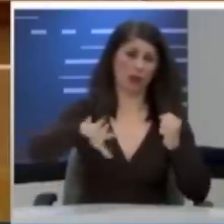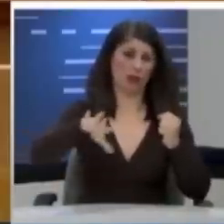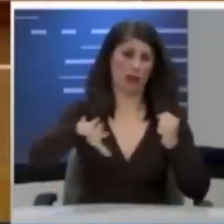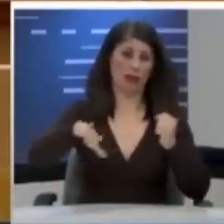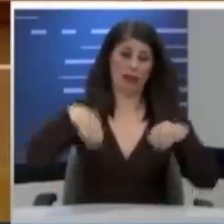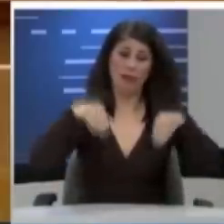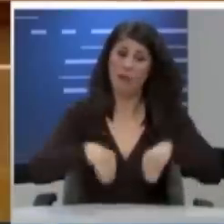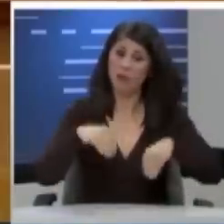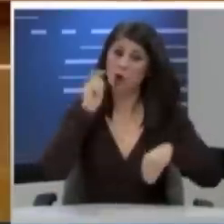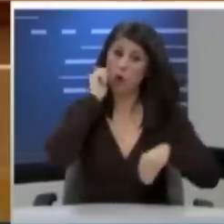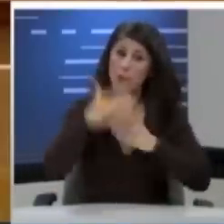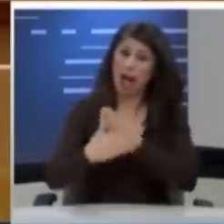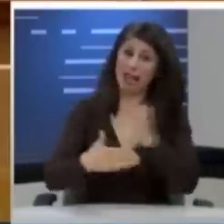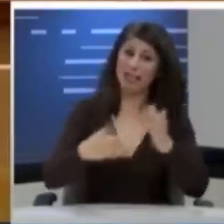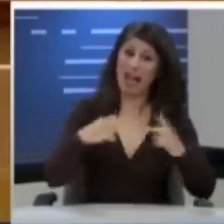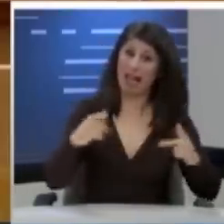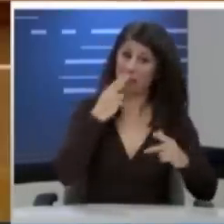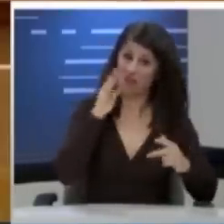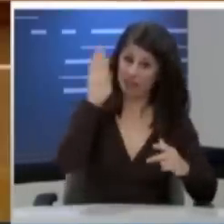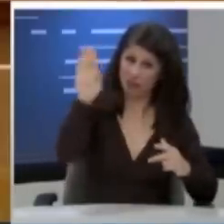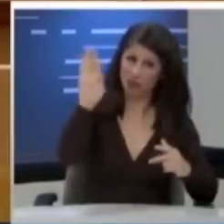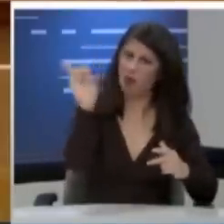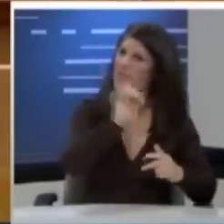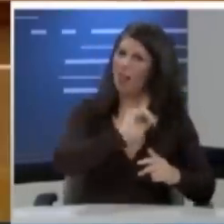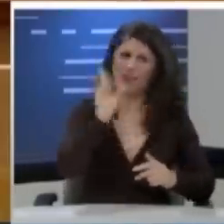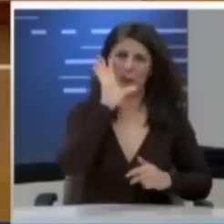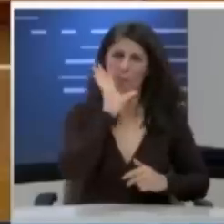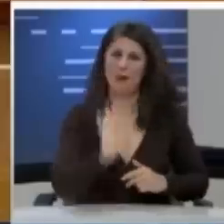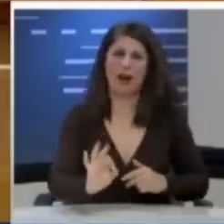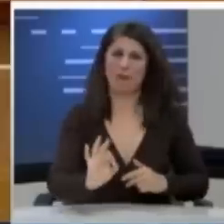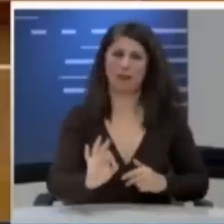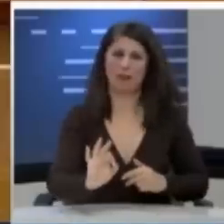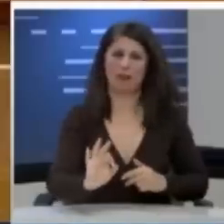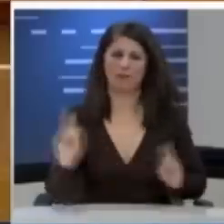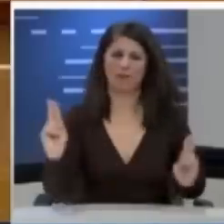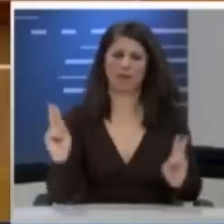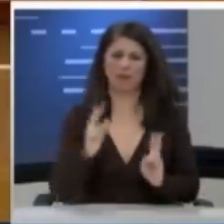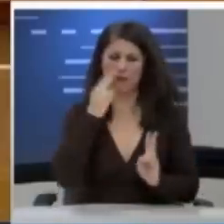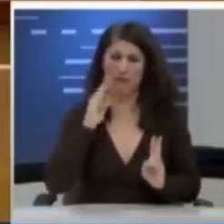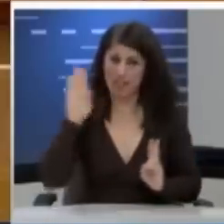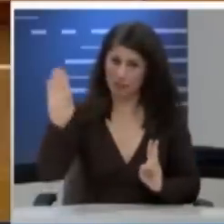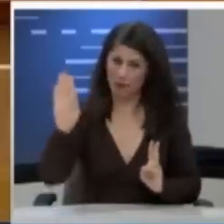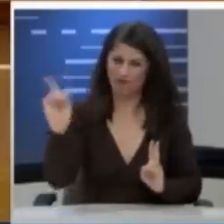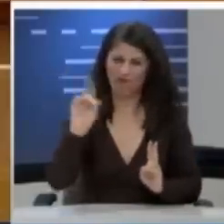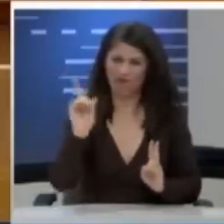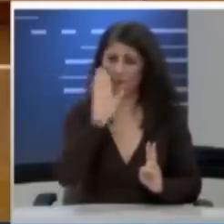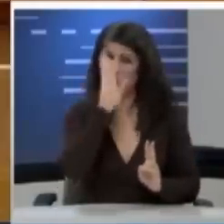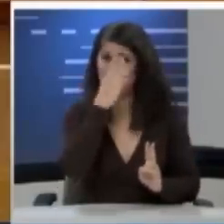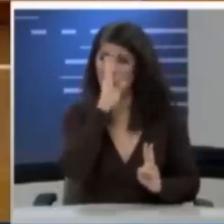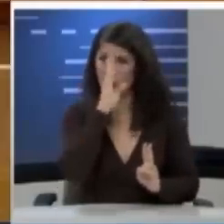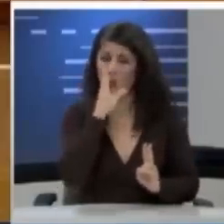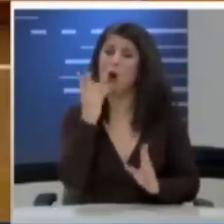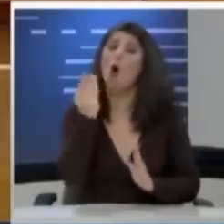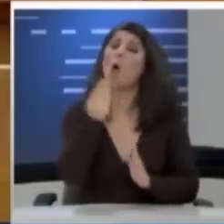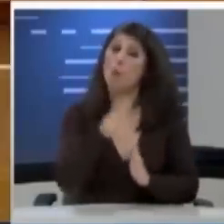και του αντιφασισμού, τότε δεν είσαι πραγματικός πολέμιος του φασισμού. Και μάλιστα